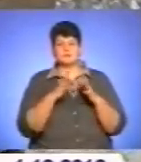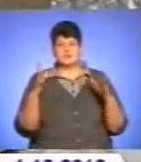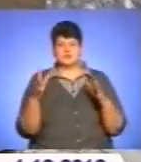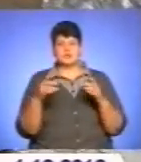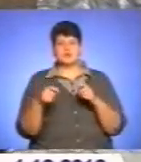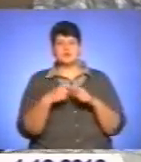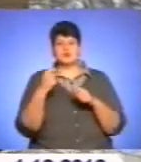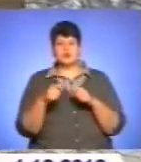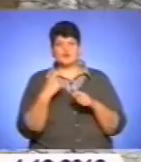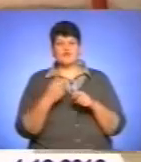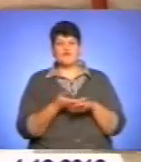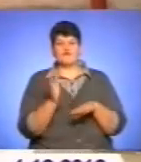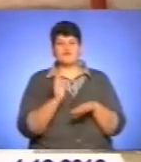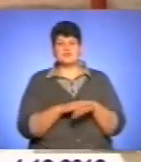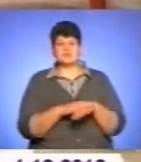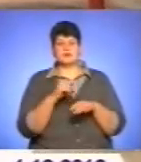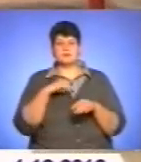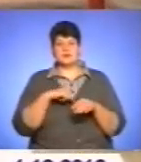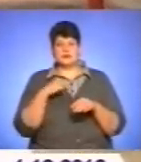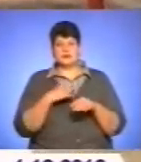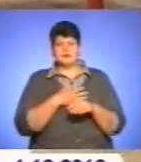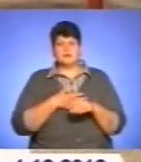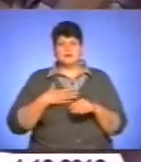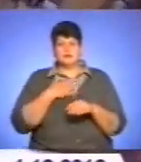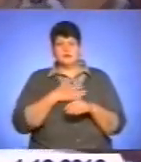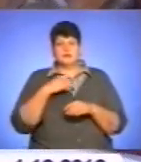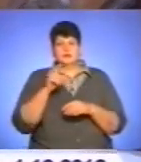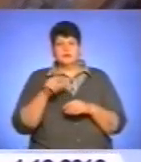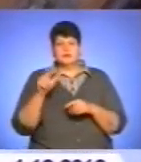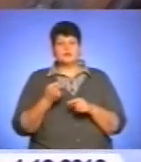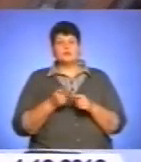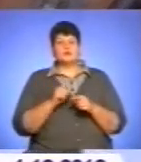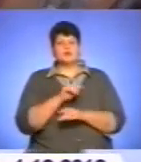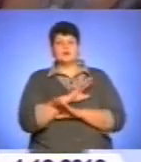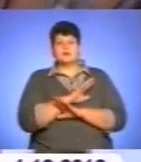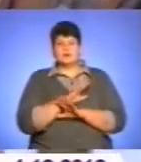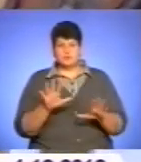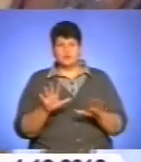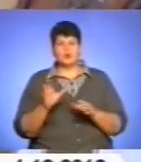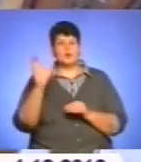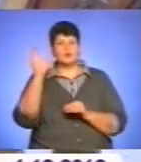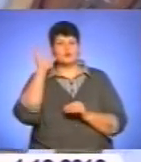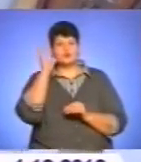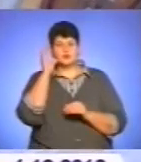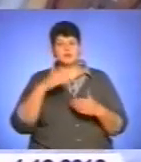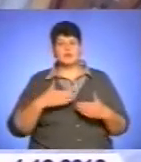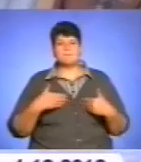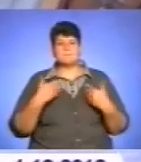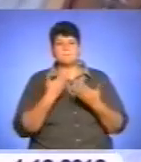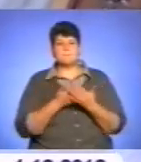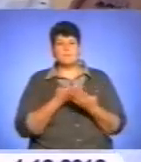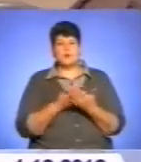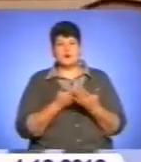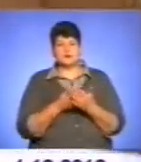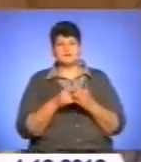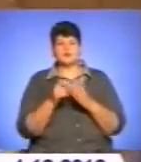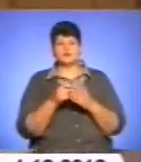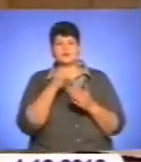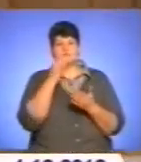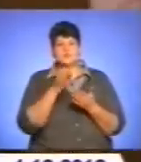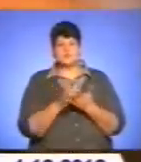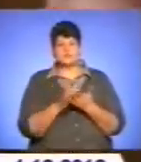моральні переживання людей, які потерпіли від квартирних злодіїв. Щоб цього не трапилося з вами, прислухайтеся до порад досвідчених криміналістів, експертів